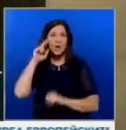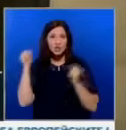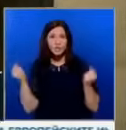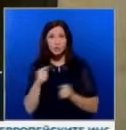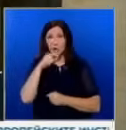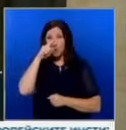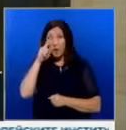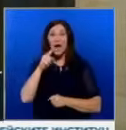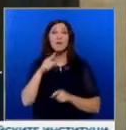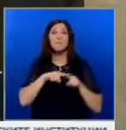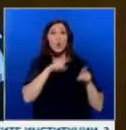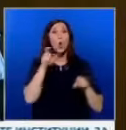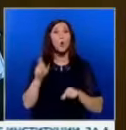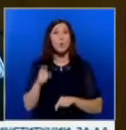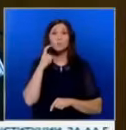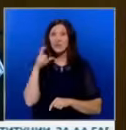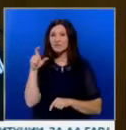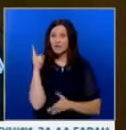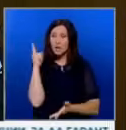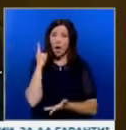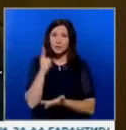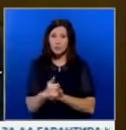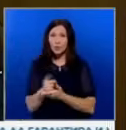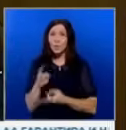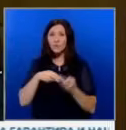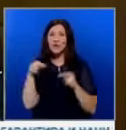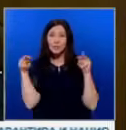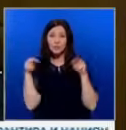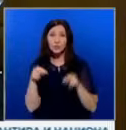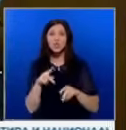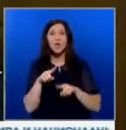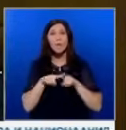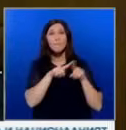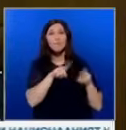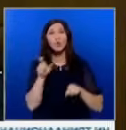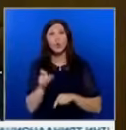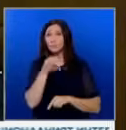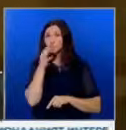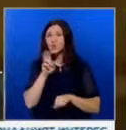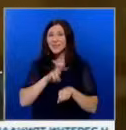прокурор Борислав Сарафов е разпоредил проверка на наблюдаващия прокурор по случая Димитър Франтишек.